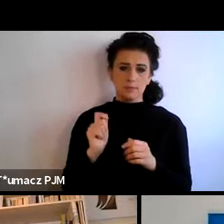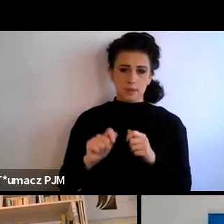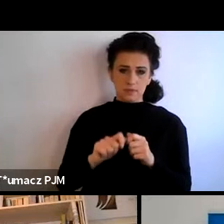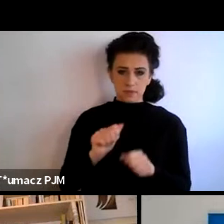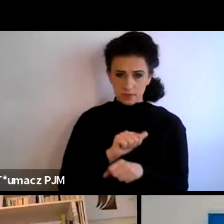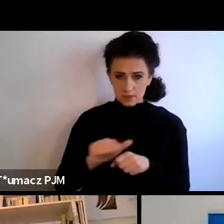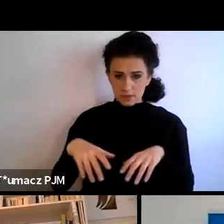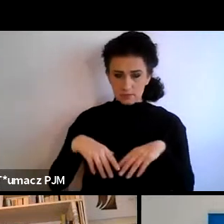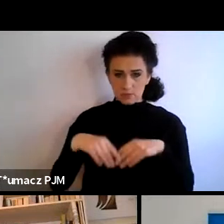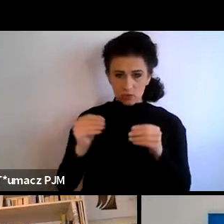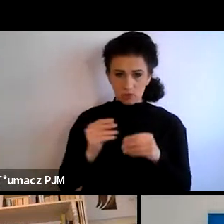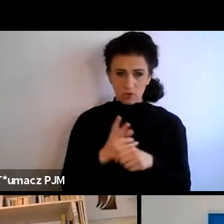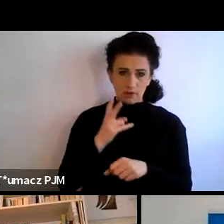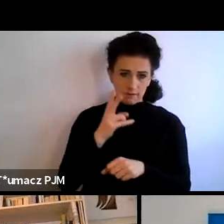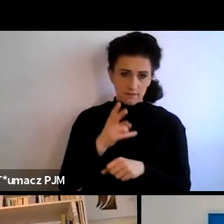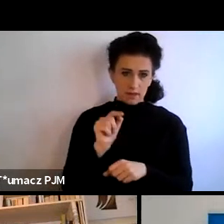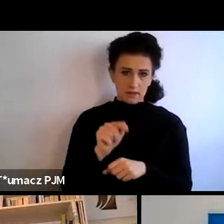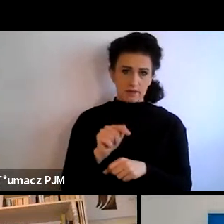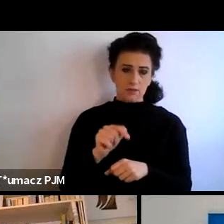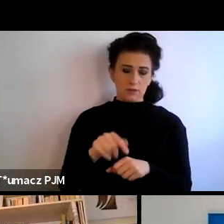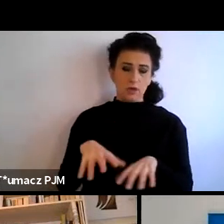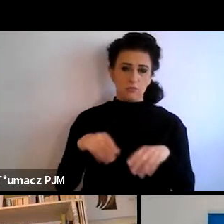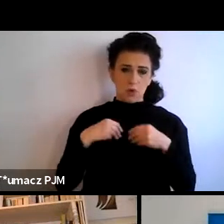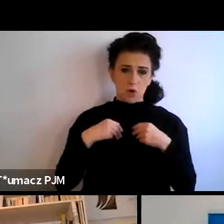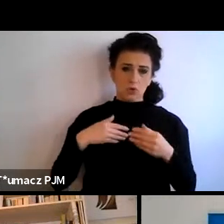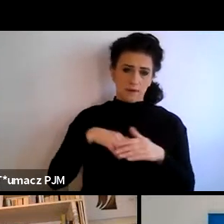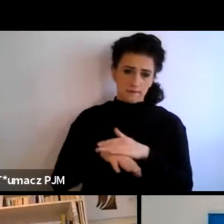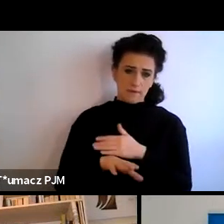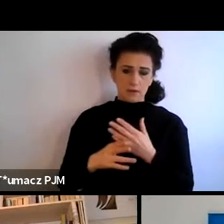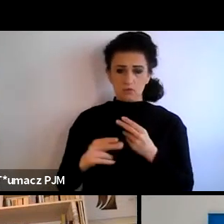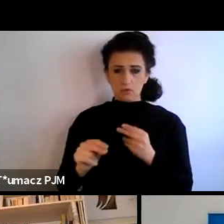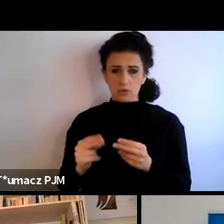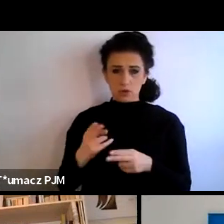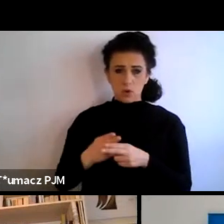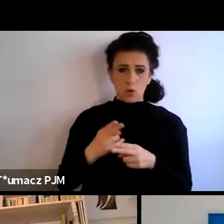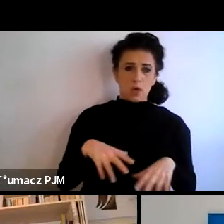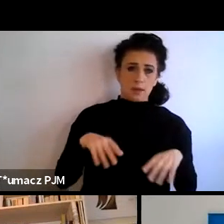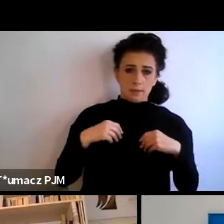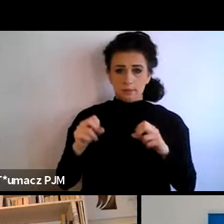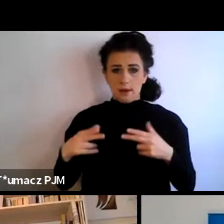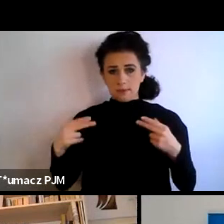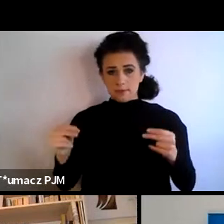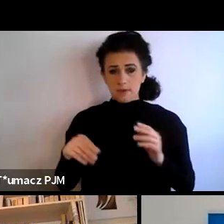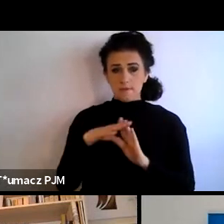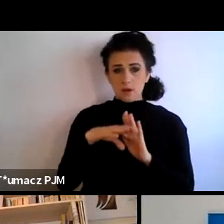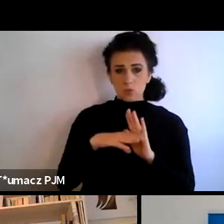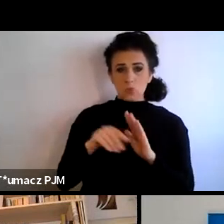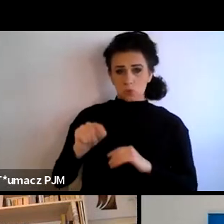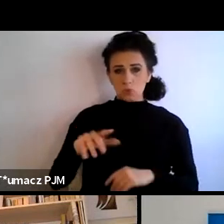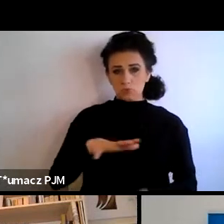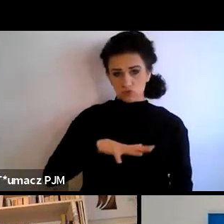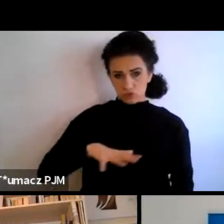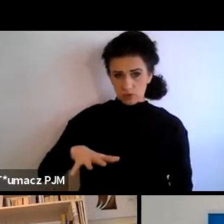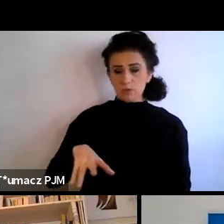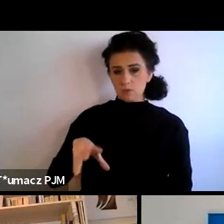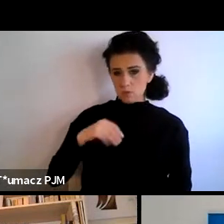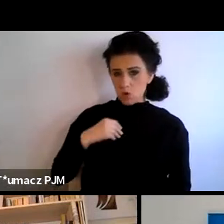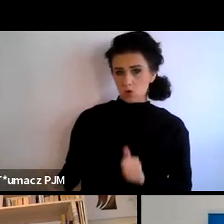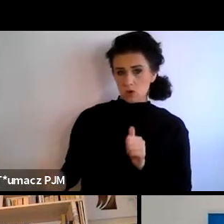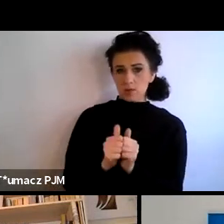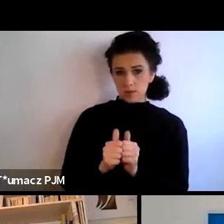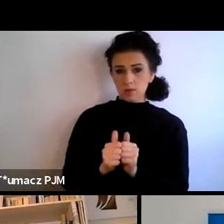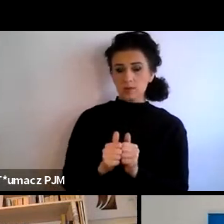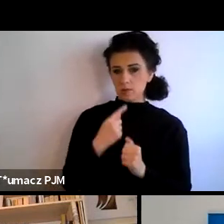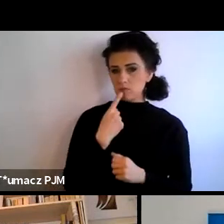tak? Czy mogą być chore, czy nie. I tutaj asystenci mówili, no, że w takich warunkach to oni mogą się po prostu no,